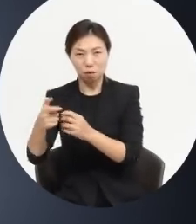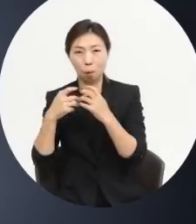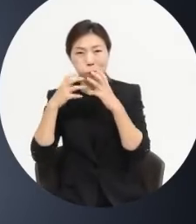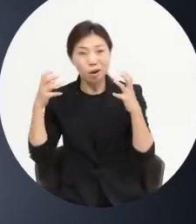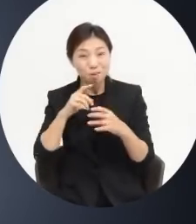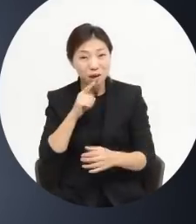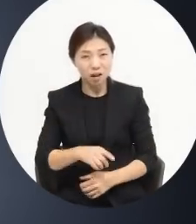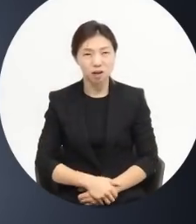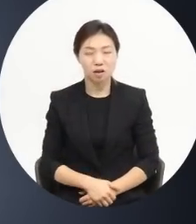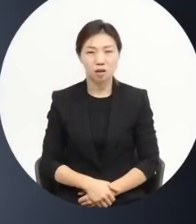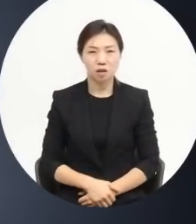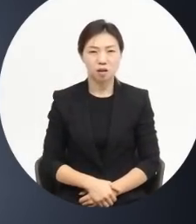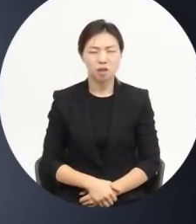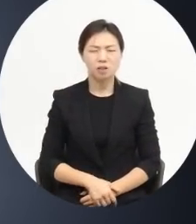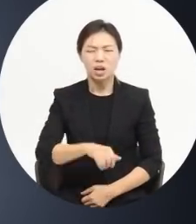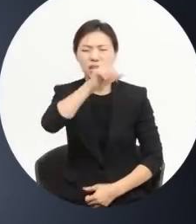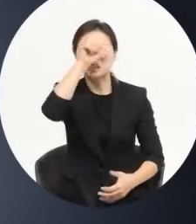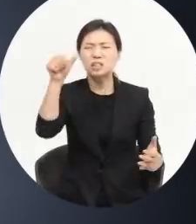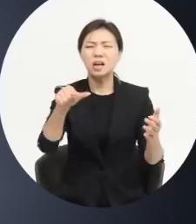없어요.